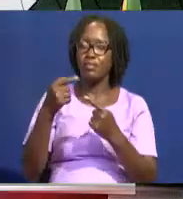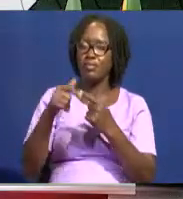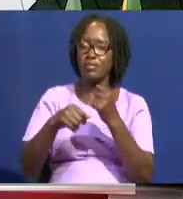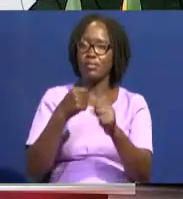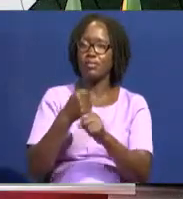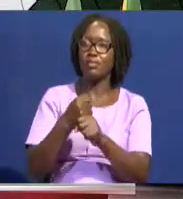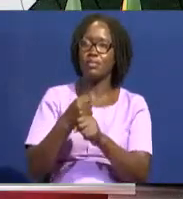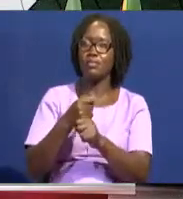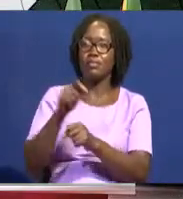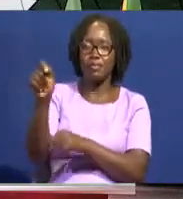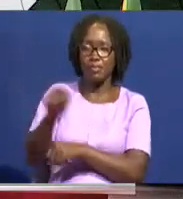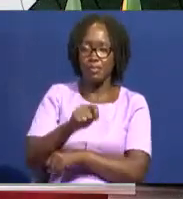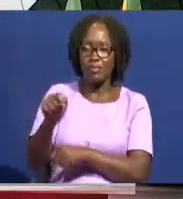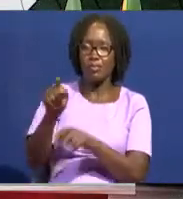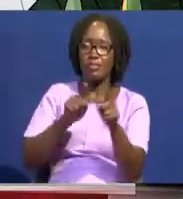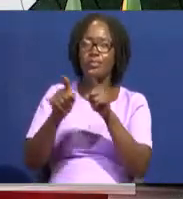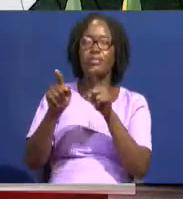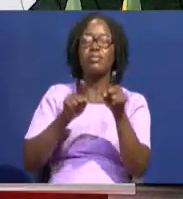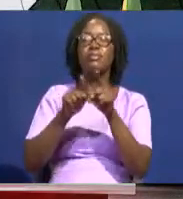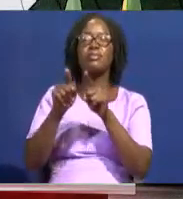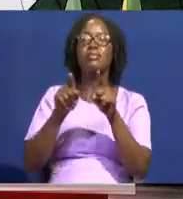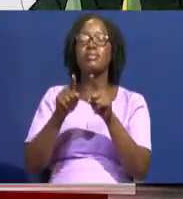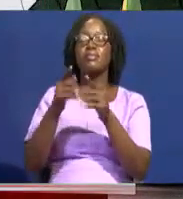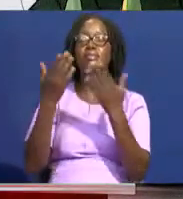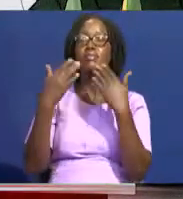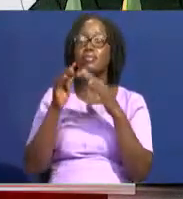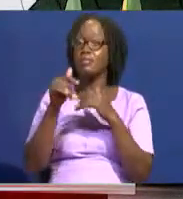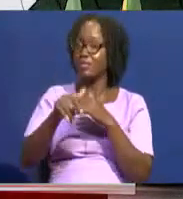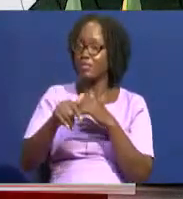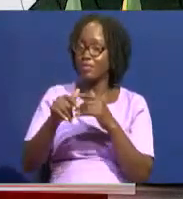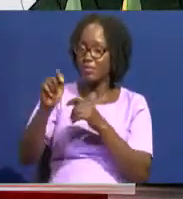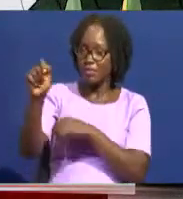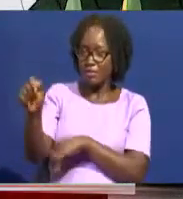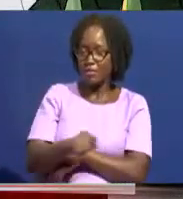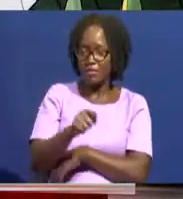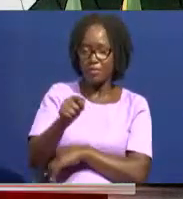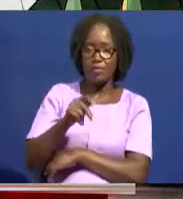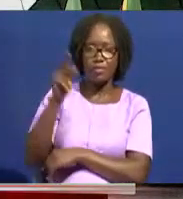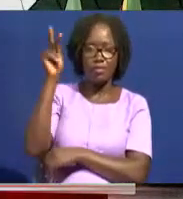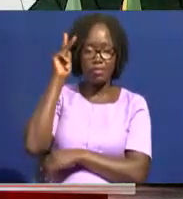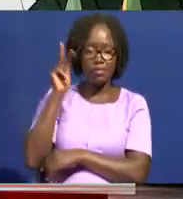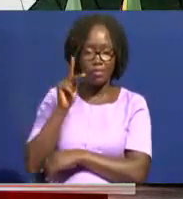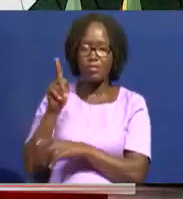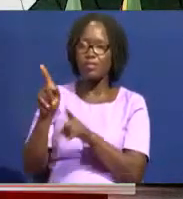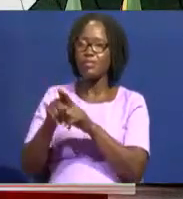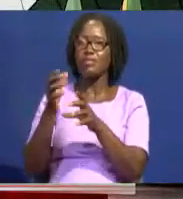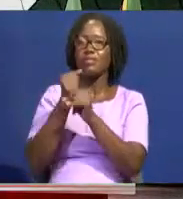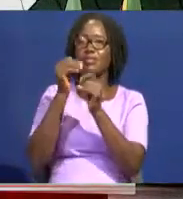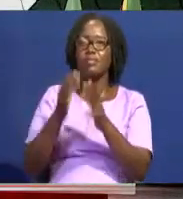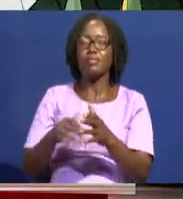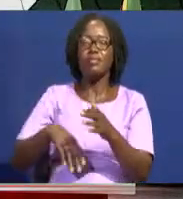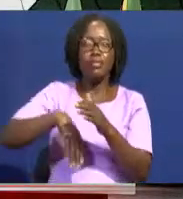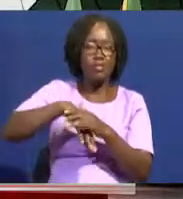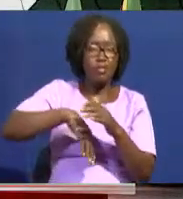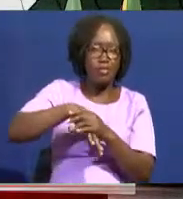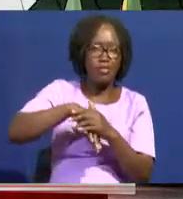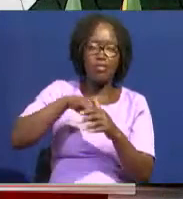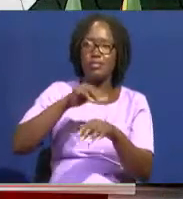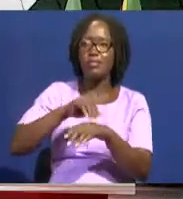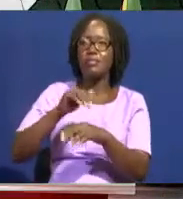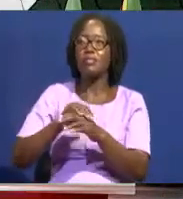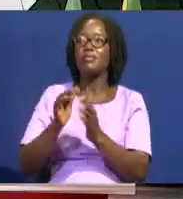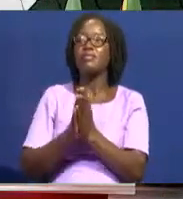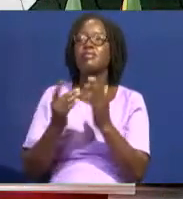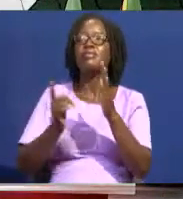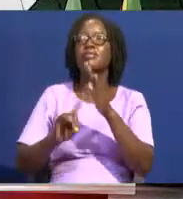huu ya msururu wa gofu safari tour yaliyokamilika leo katika uwanja wa gofu wa Karren. Wakati wa wadau wa soka humu nchini wametoa wito kwa wizara ya